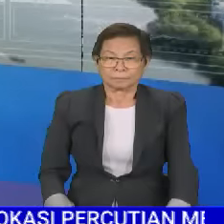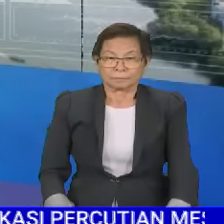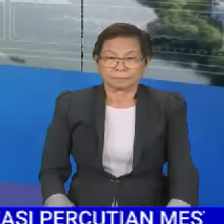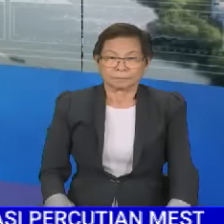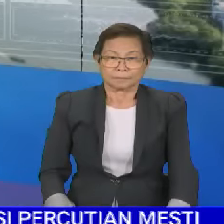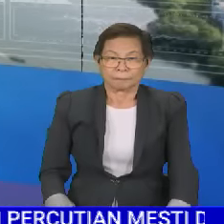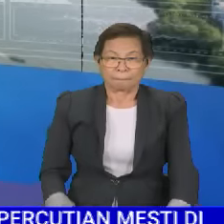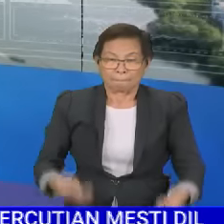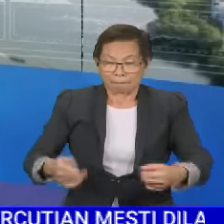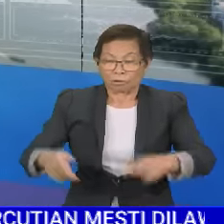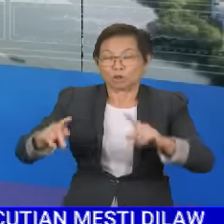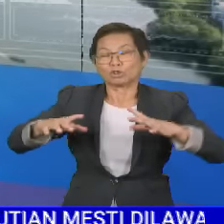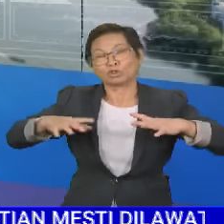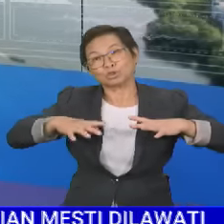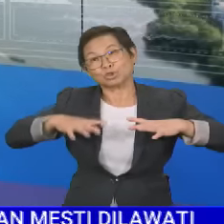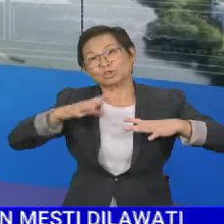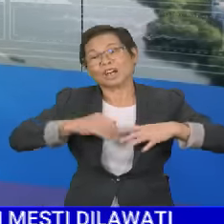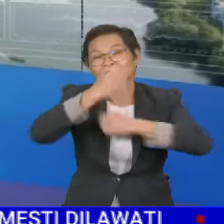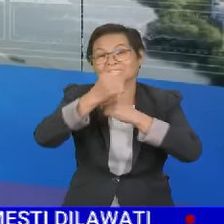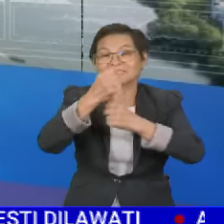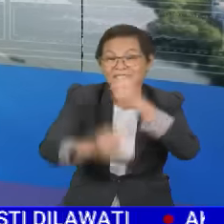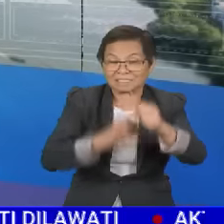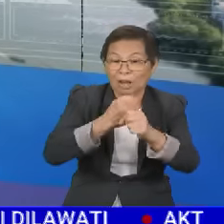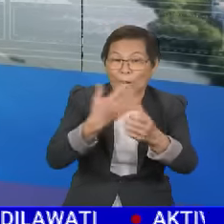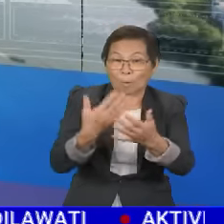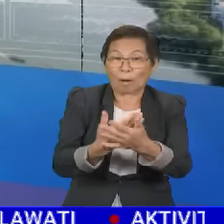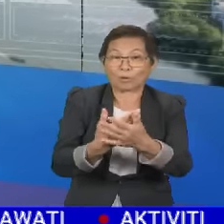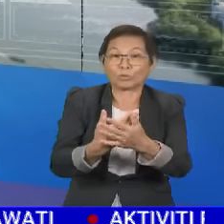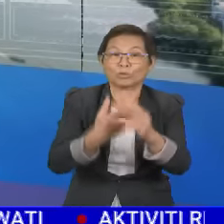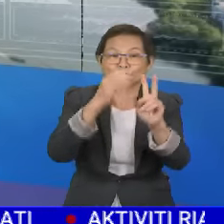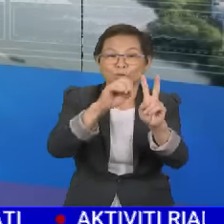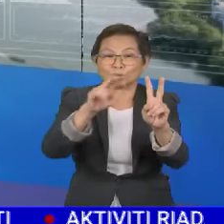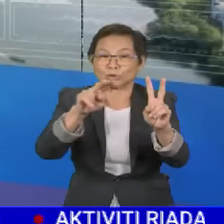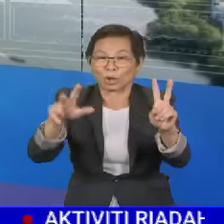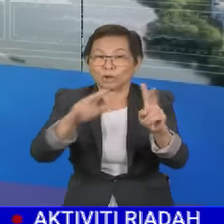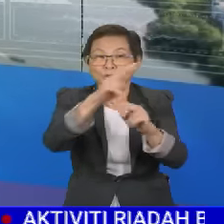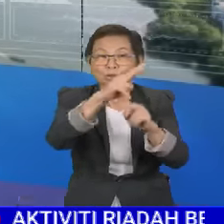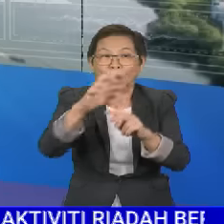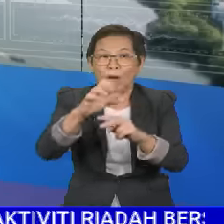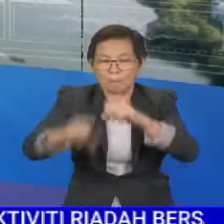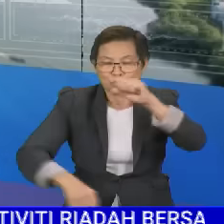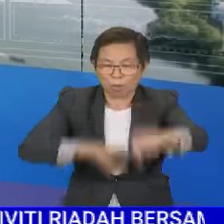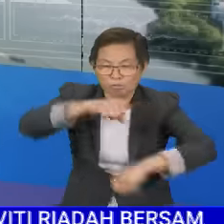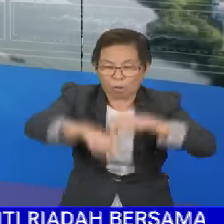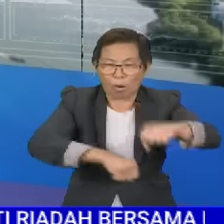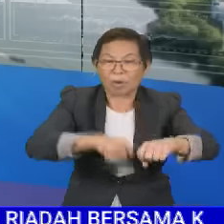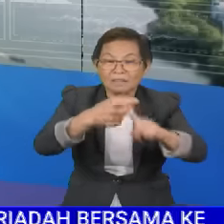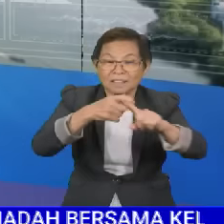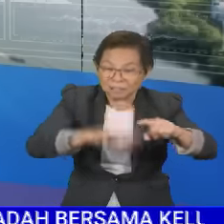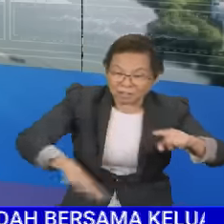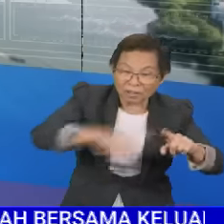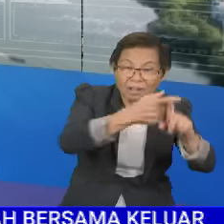mengambil peluang cuci umum dan tahun baru 2023 200 pengayoh Basikal dari sekitar kota